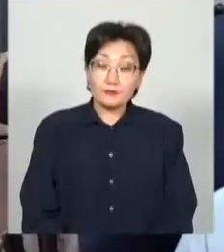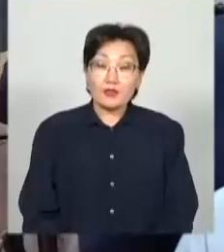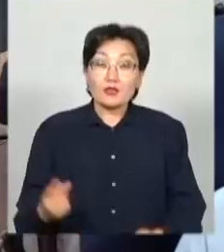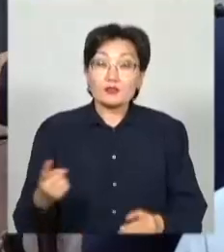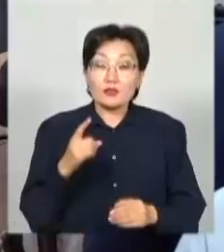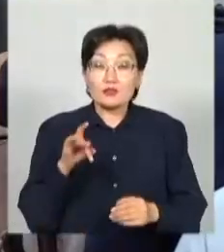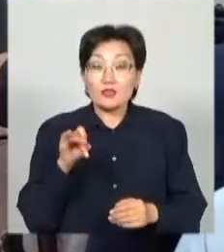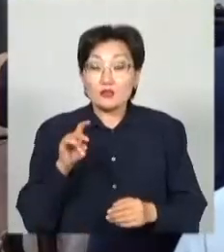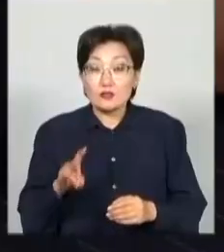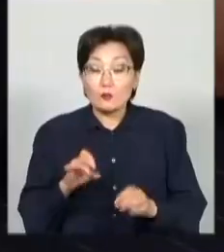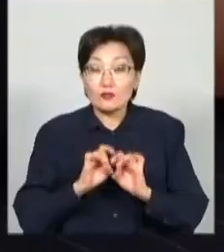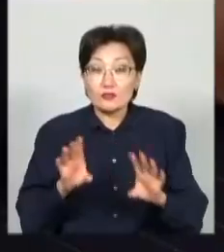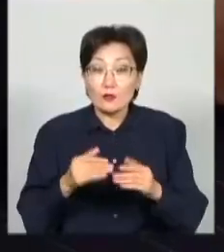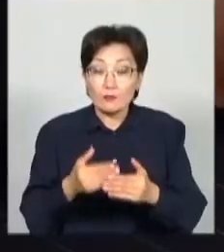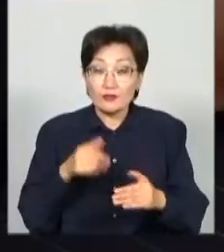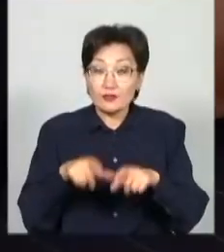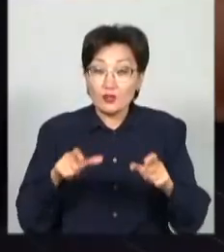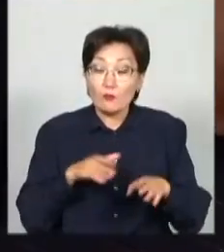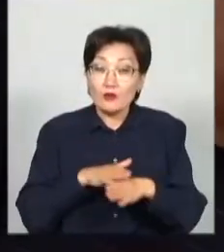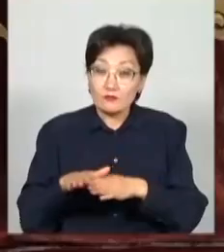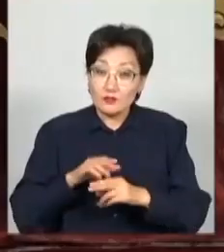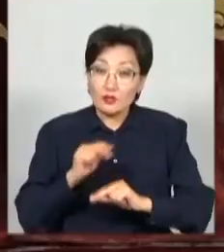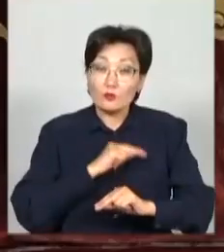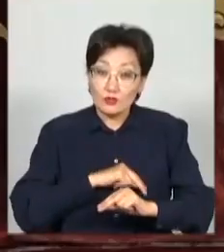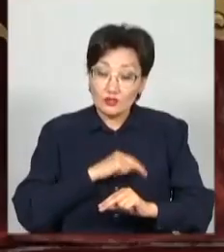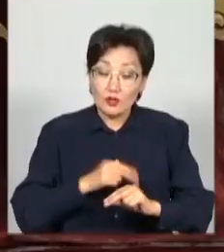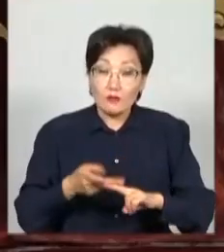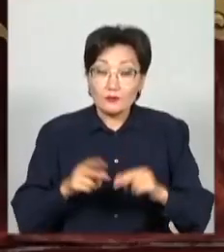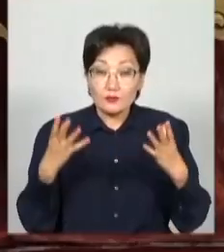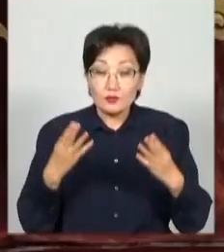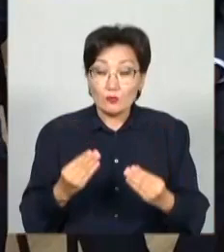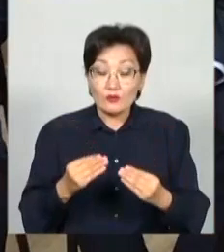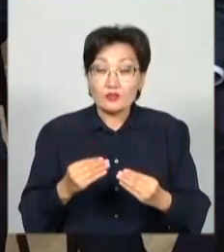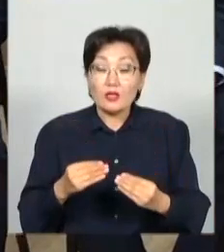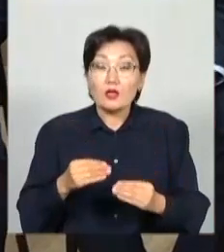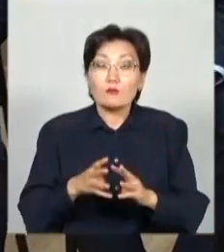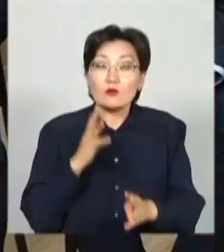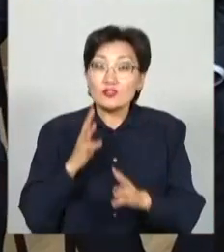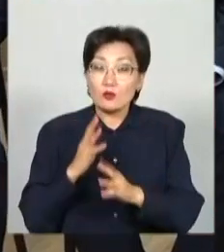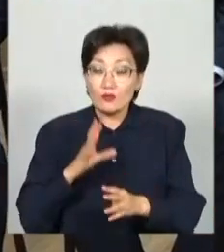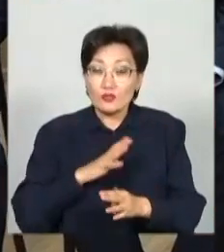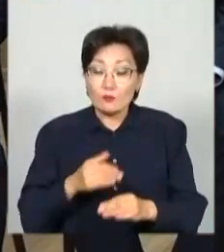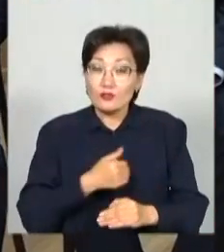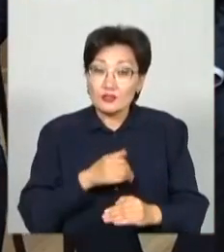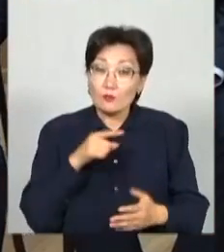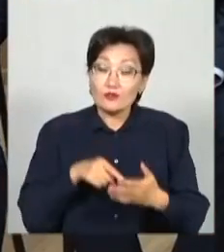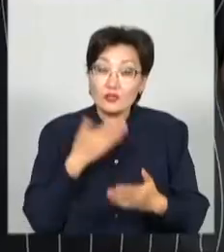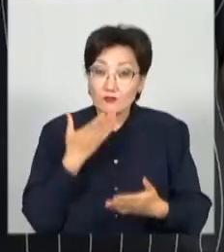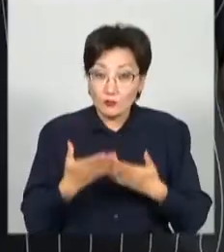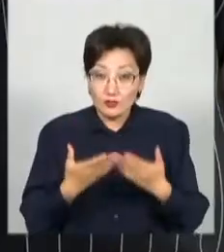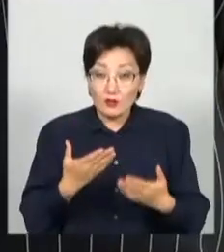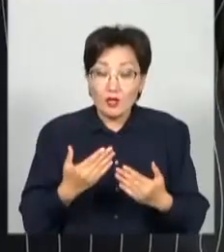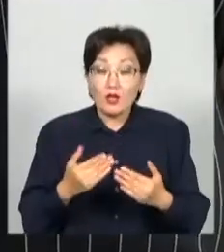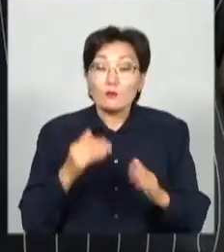Сперва Сайран Сайфиденов отчитался перед людьми о проделанной в районе работе. В этот день у микрофонов выстроилась длинная очередь желающих задать свои вопросы.